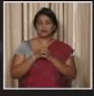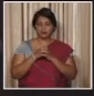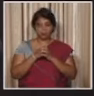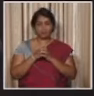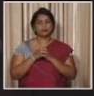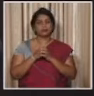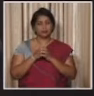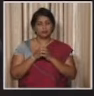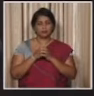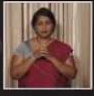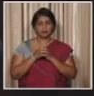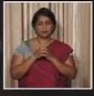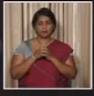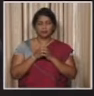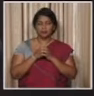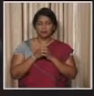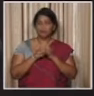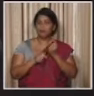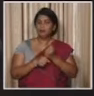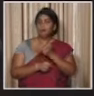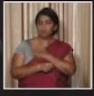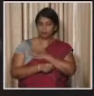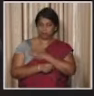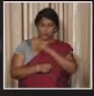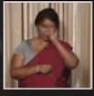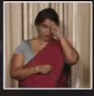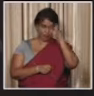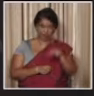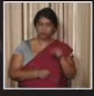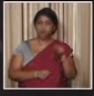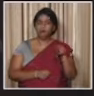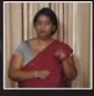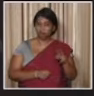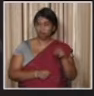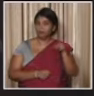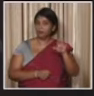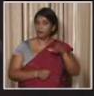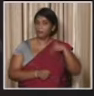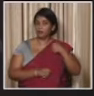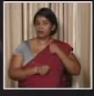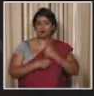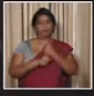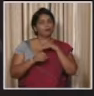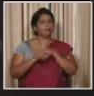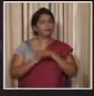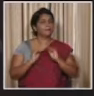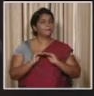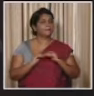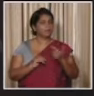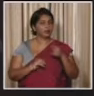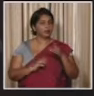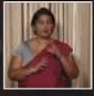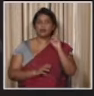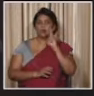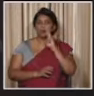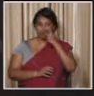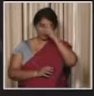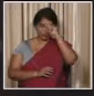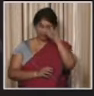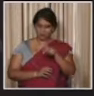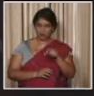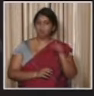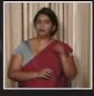බහැපු ගෝඨාභය රාජපක්ෂ මැතිතුමාගේ එතුමා ප්‍රමුඛ ආණ්ඩුවෙන් පස්සේ රනිල් වික්‍රමසිංහ